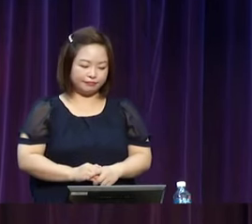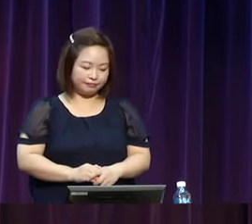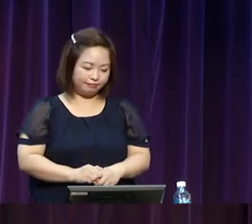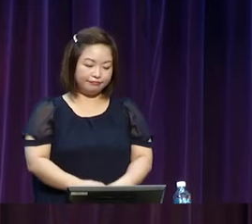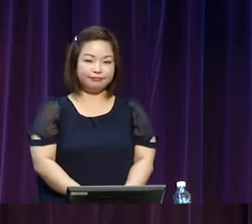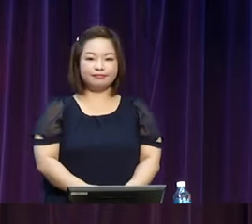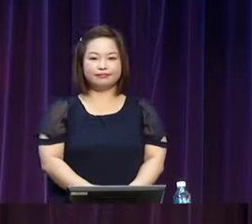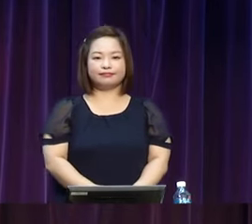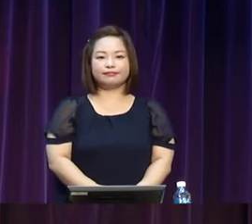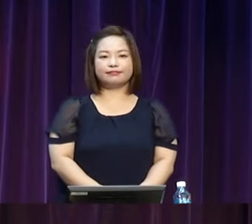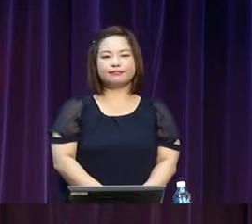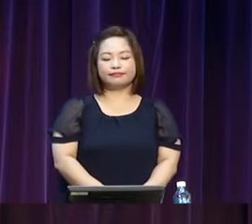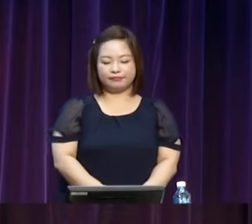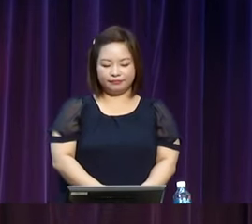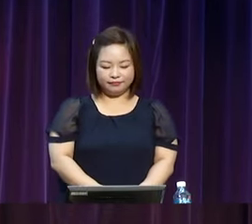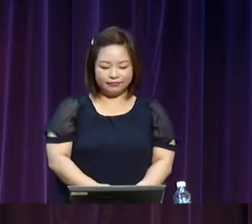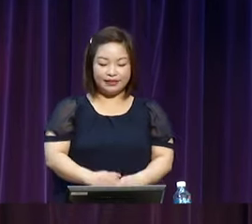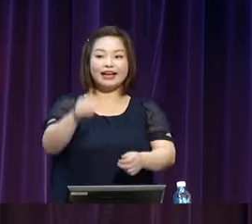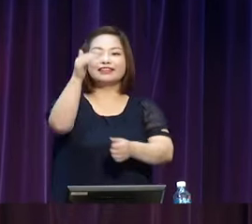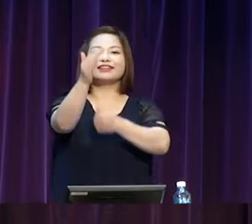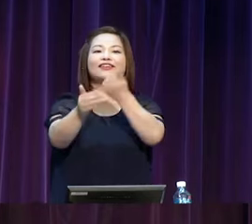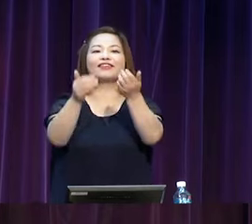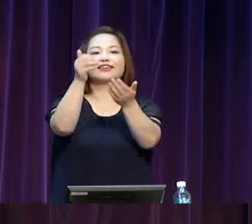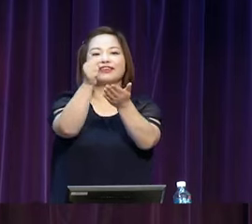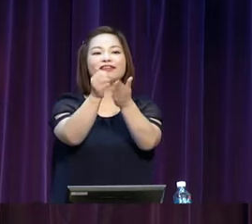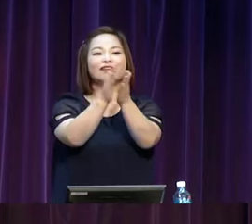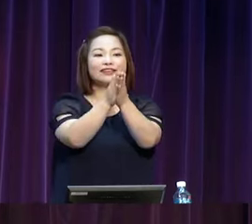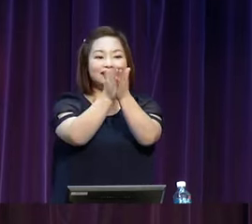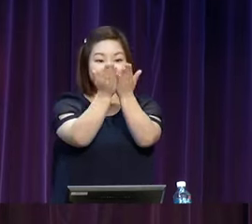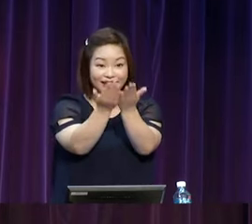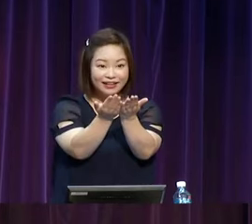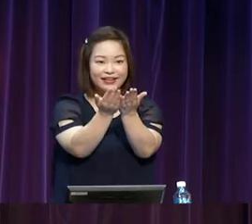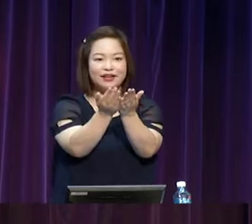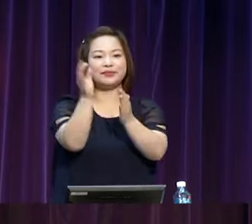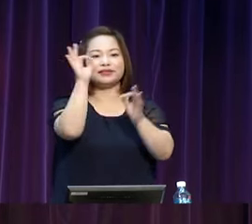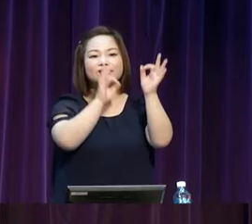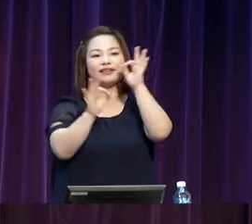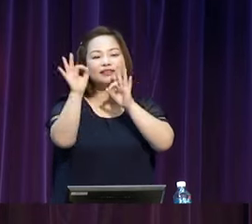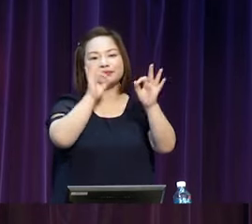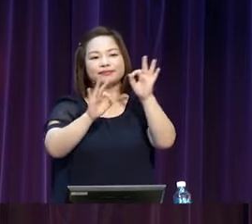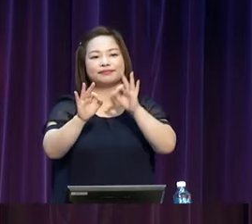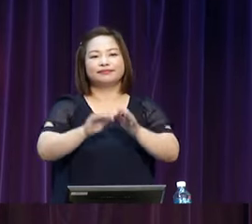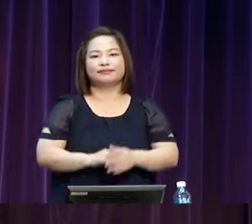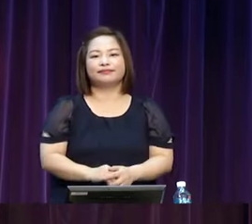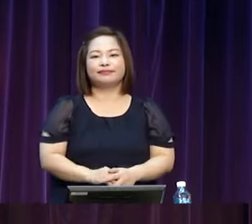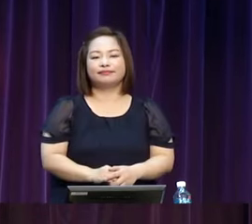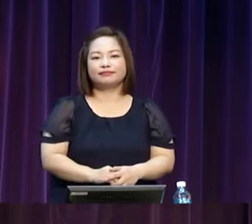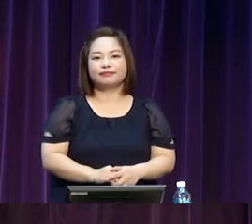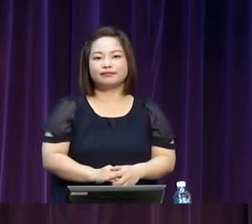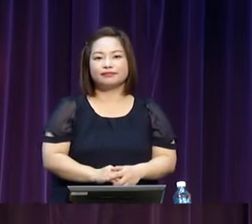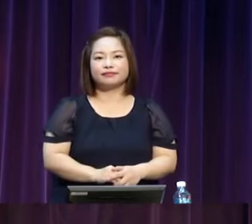자, 우선 성경을 좀 먼저 보겠습니다.